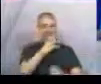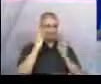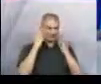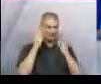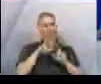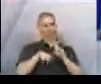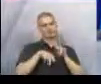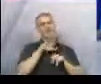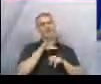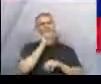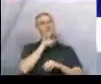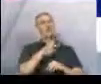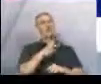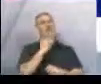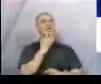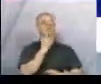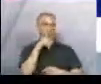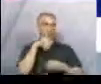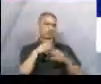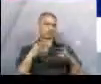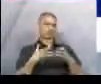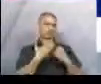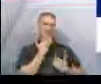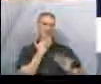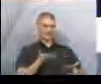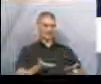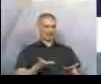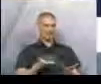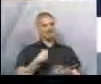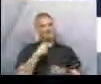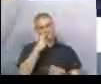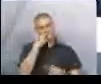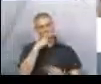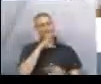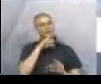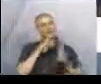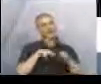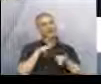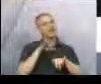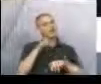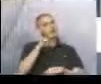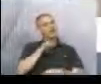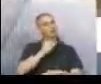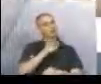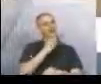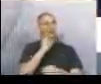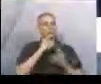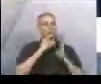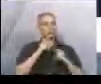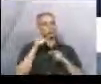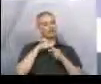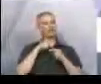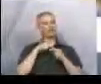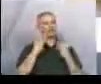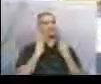ביהדות בקרב הציבור הישראלי, ומנסה לקדם את העיסוק ביהדות בצורה פוזיטיבית,